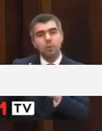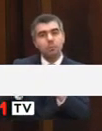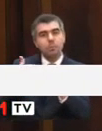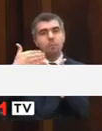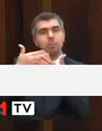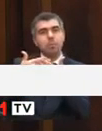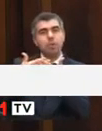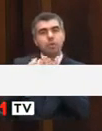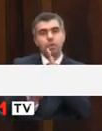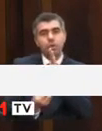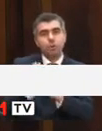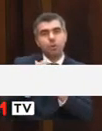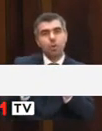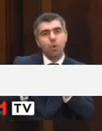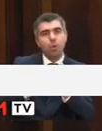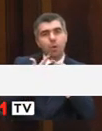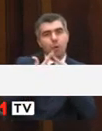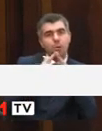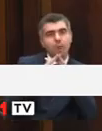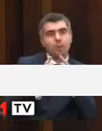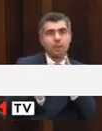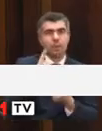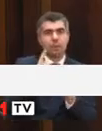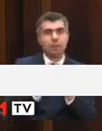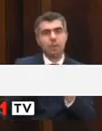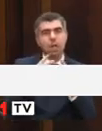المرحلة المقبلة في أبعاده المركزية والقطاعية مما سأشرحه بعد قليل.